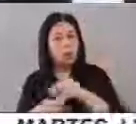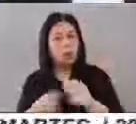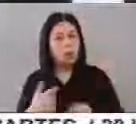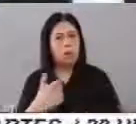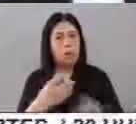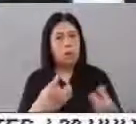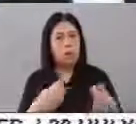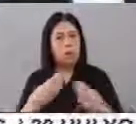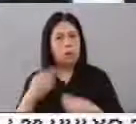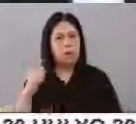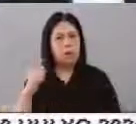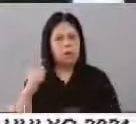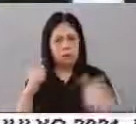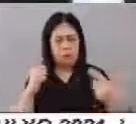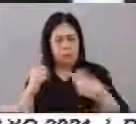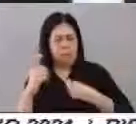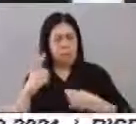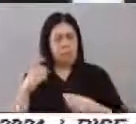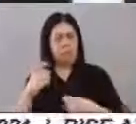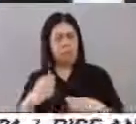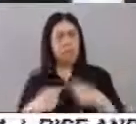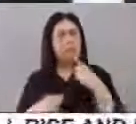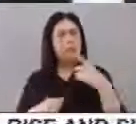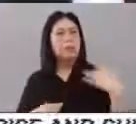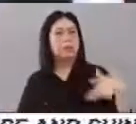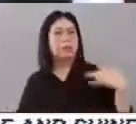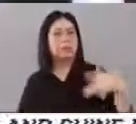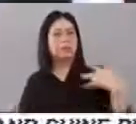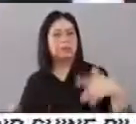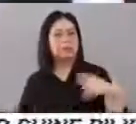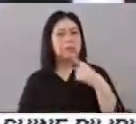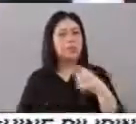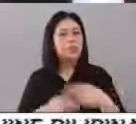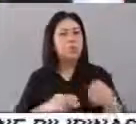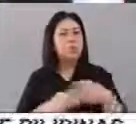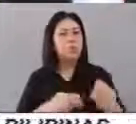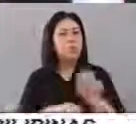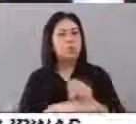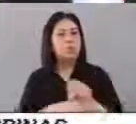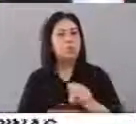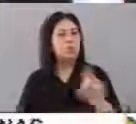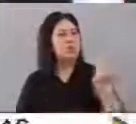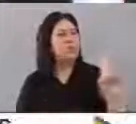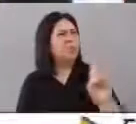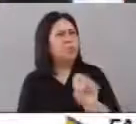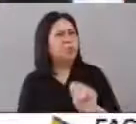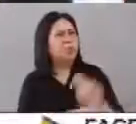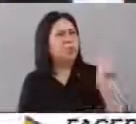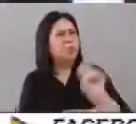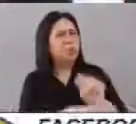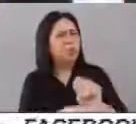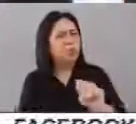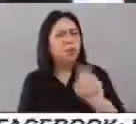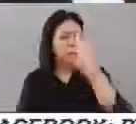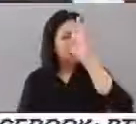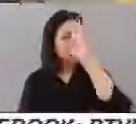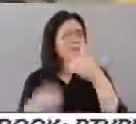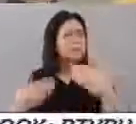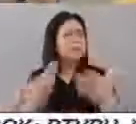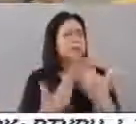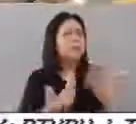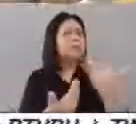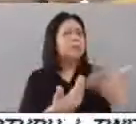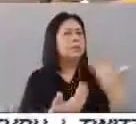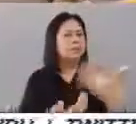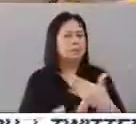Bumagsak ng 82.05% ang tourist arrival sa Pilipinas noong 2020 dahil sa COVID-19 pandemic. Sa datos